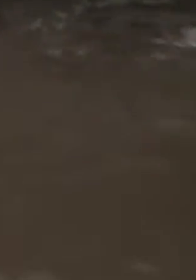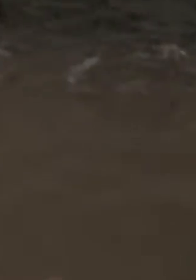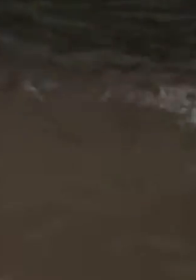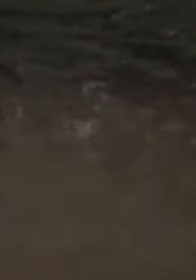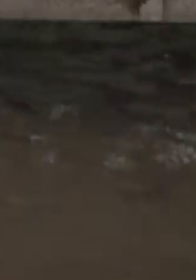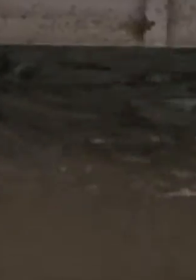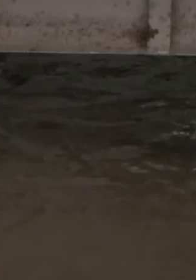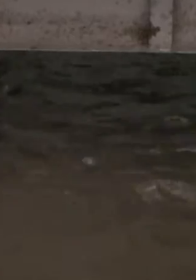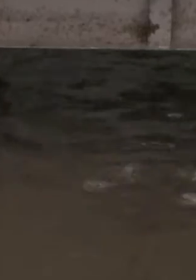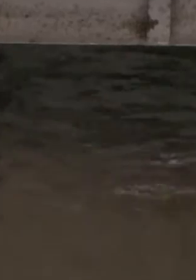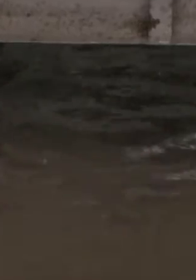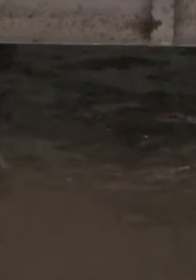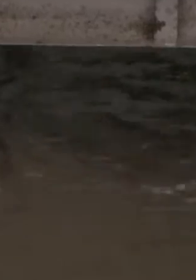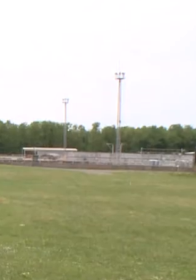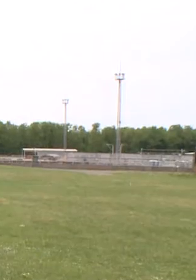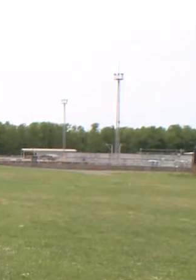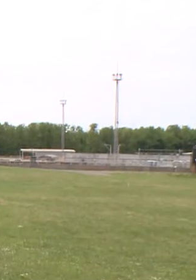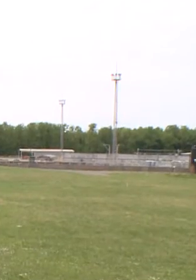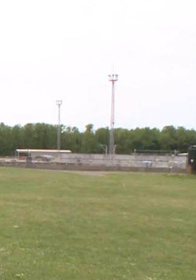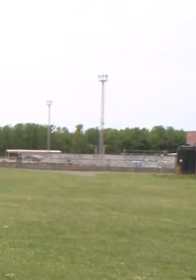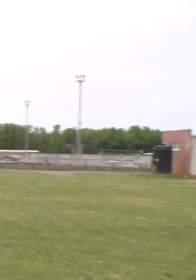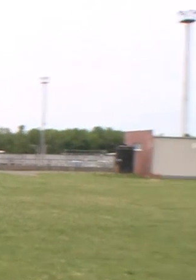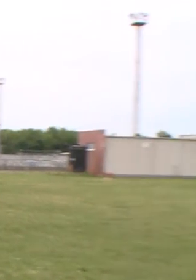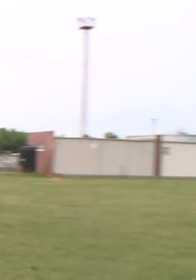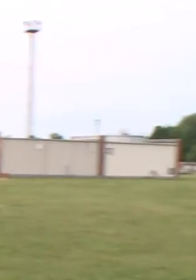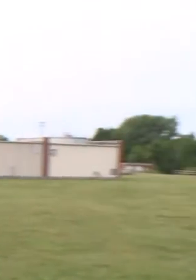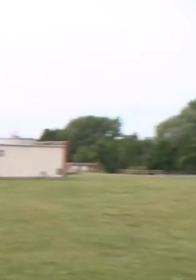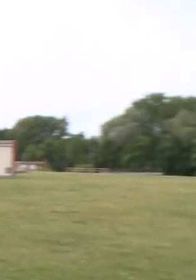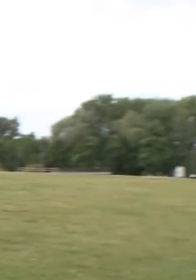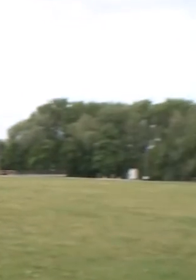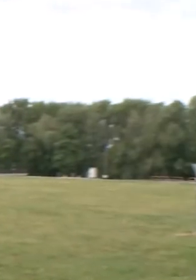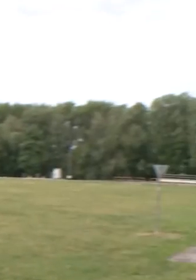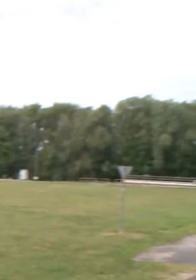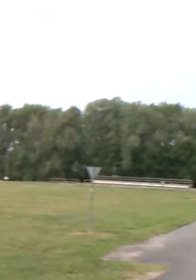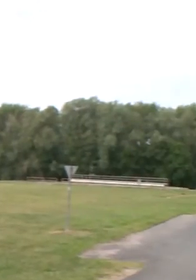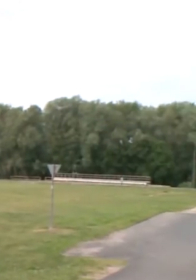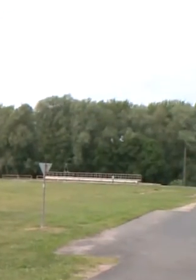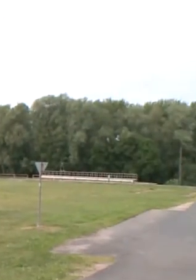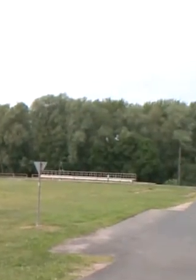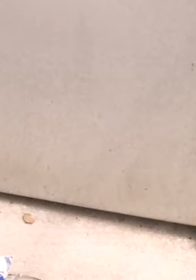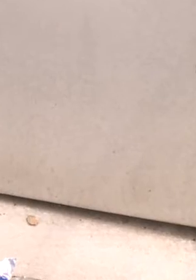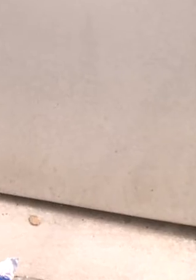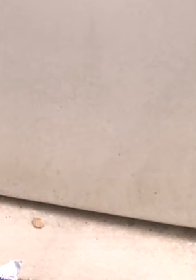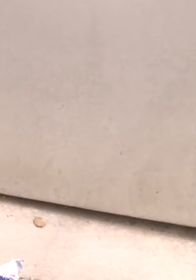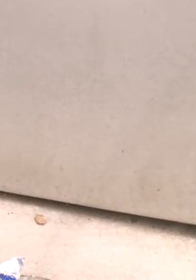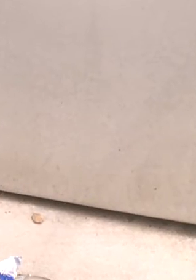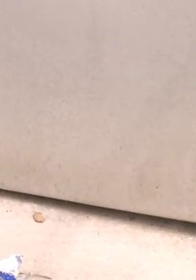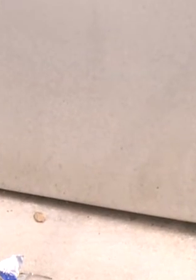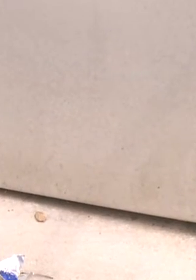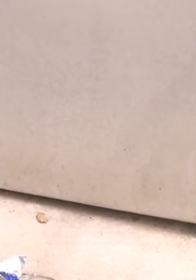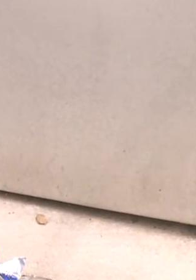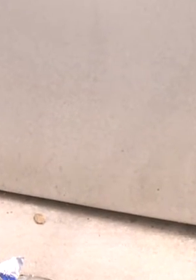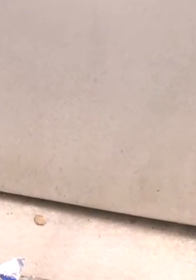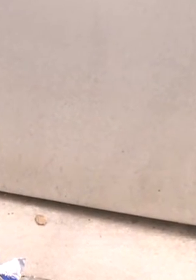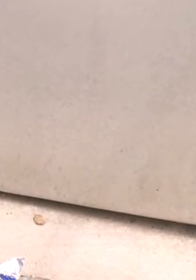szerint növekszik a koronavírus örökítőanyaga egy város szennyvizében. A tisztifőorvos szerint ebben az esetben még komolyabban kell venni a